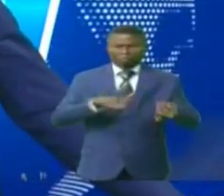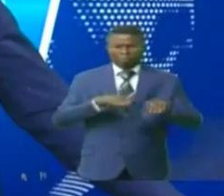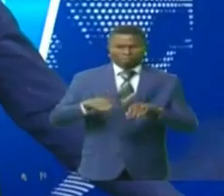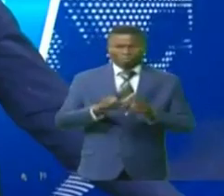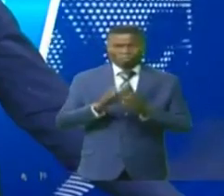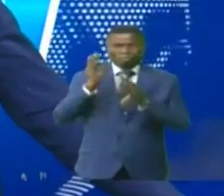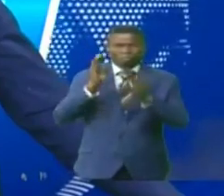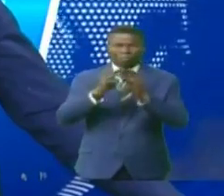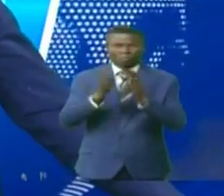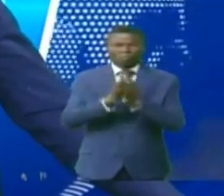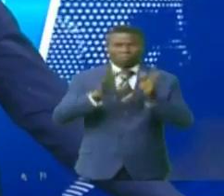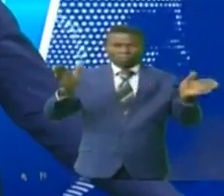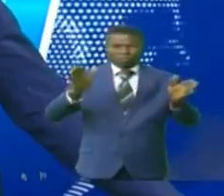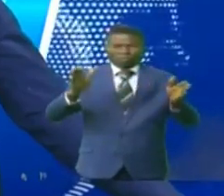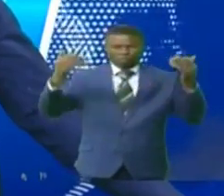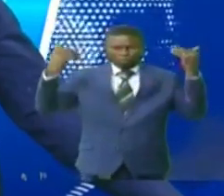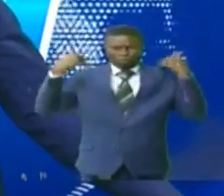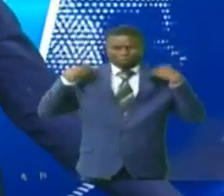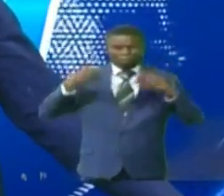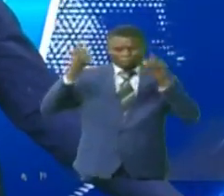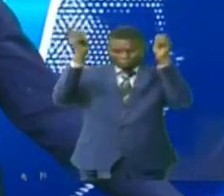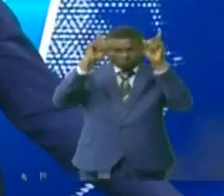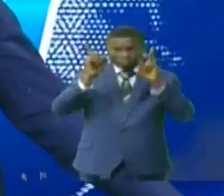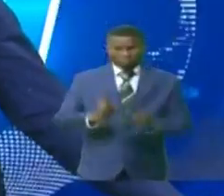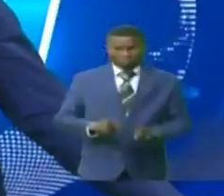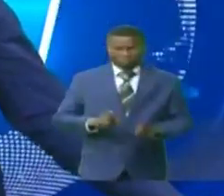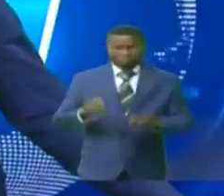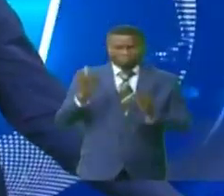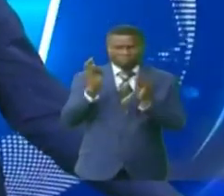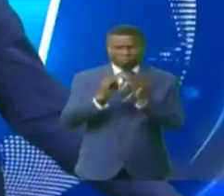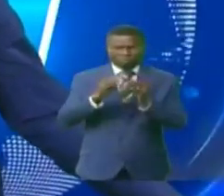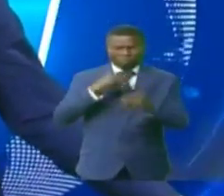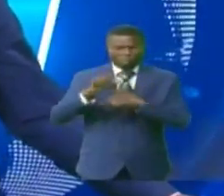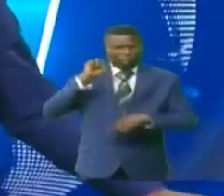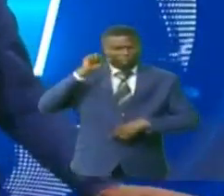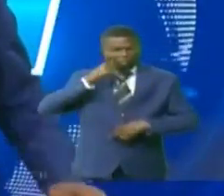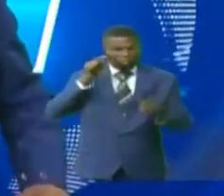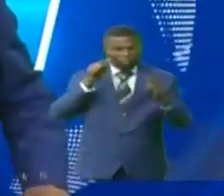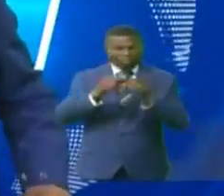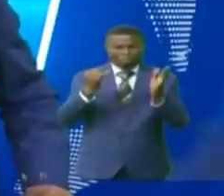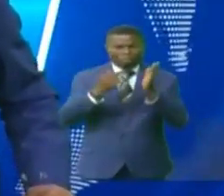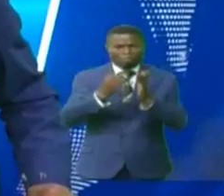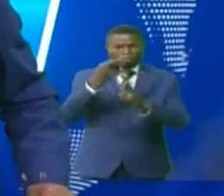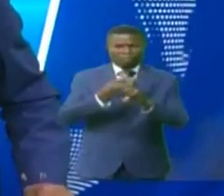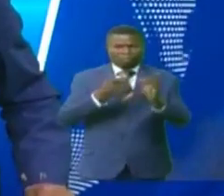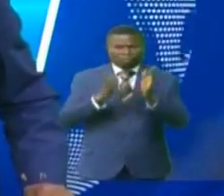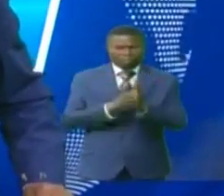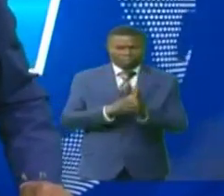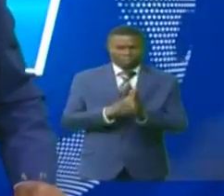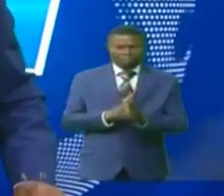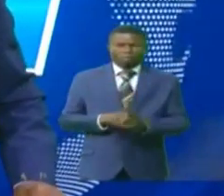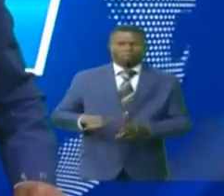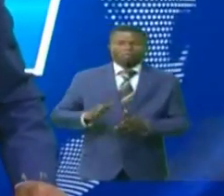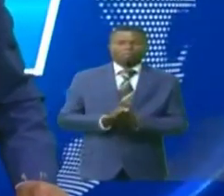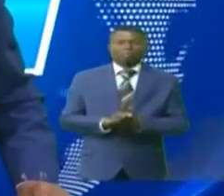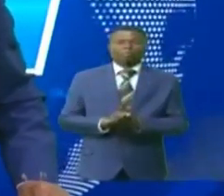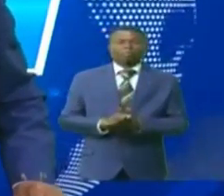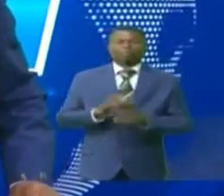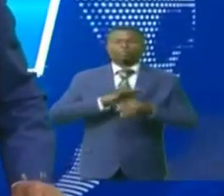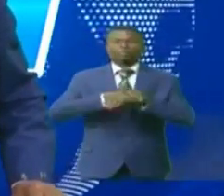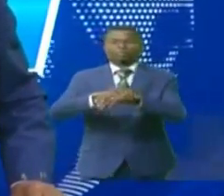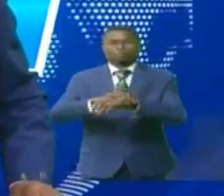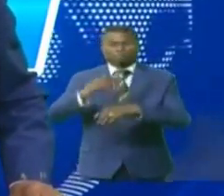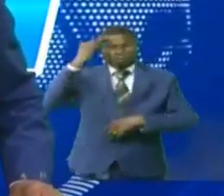générale extraordinaire de Shelter Afrique des Assises qui s'ouvre déjà demain jusqu'au 6 octobre à Alger. La voix de la RDC est portée